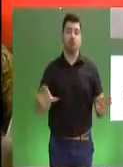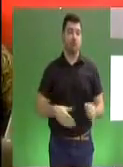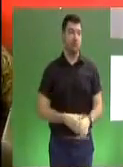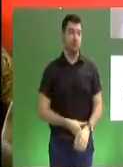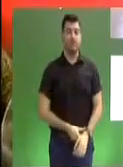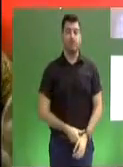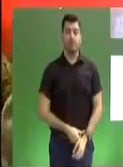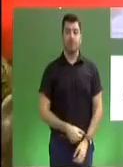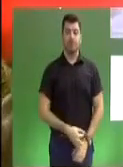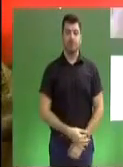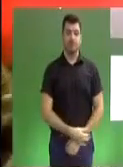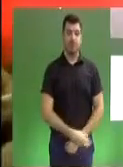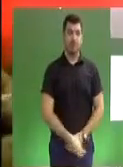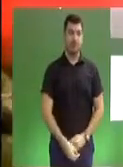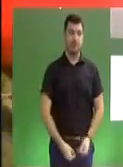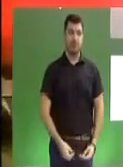Φίλες και φίλοι,